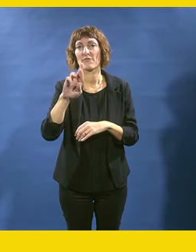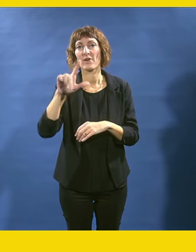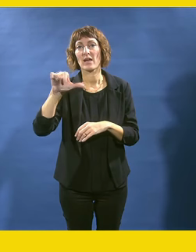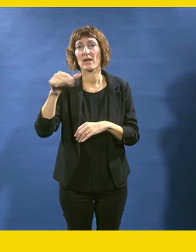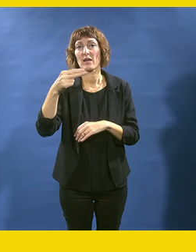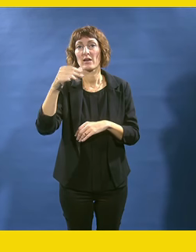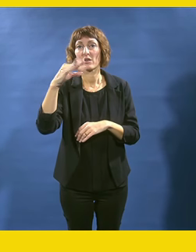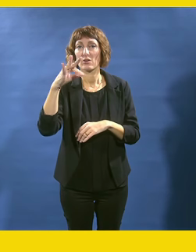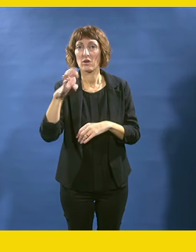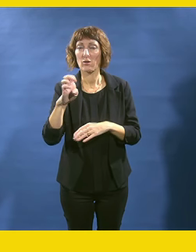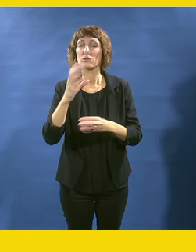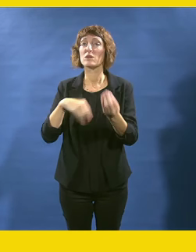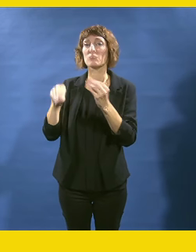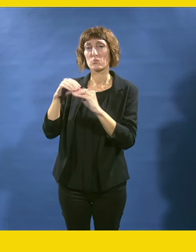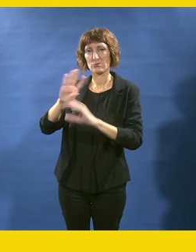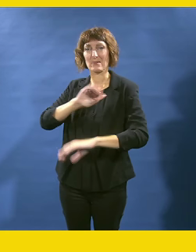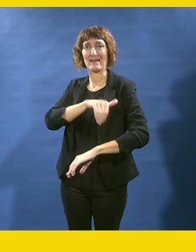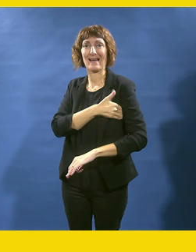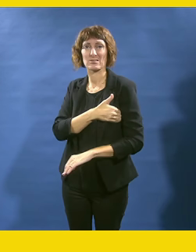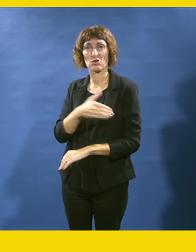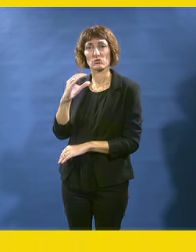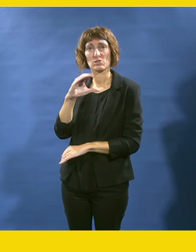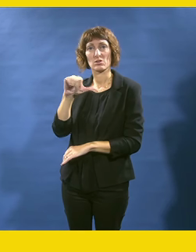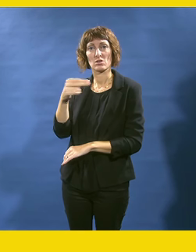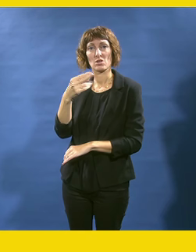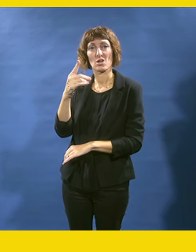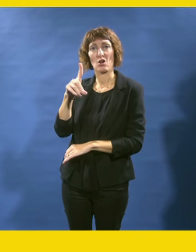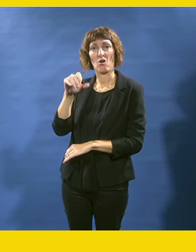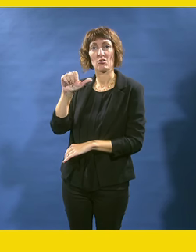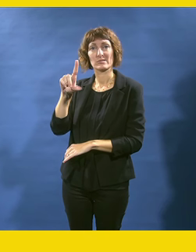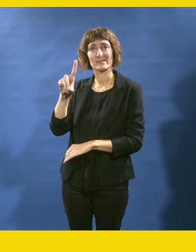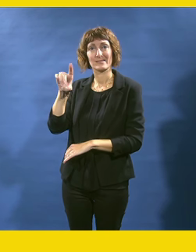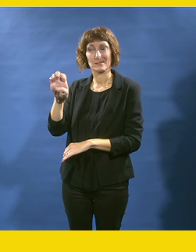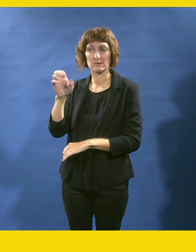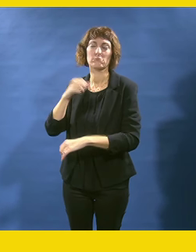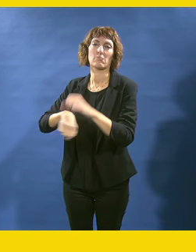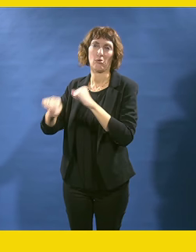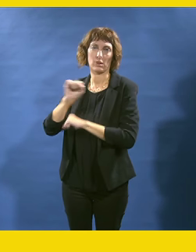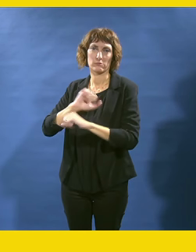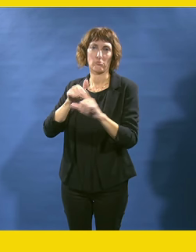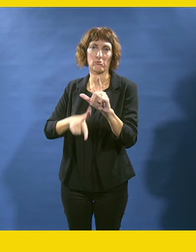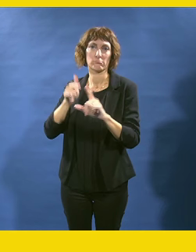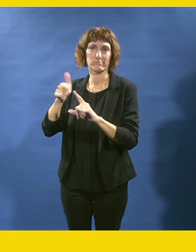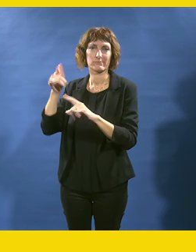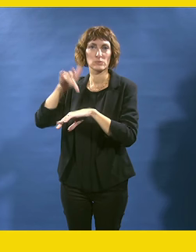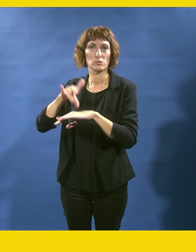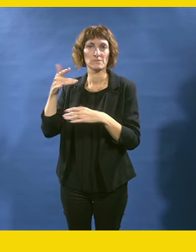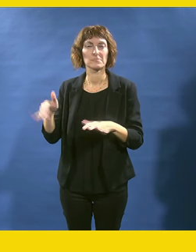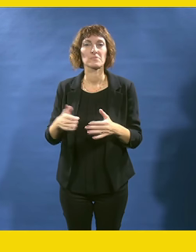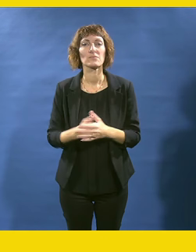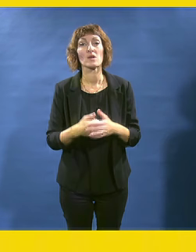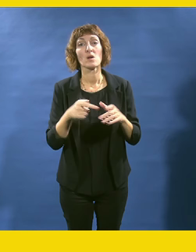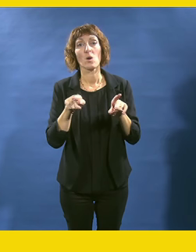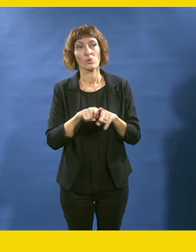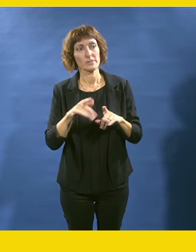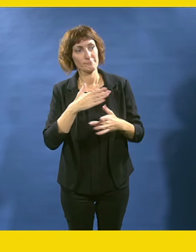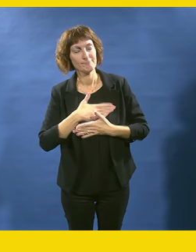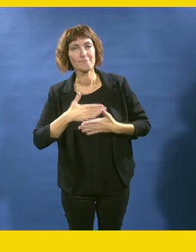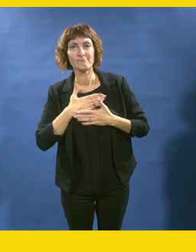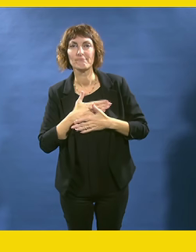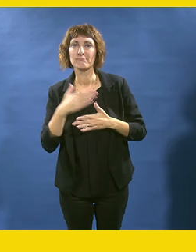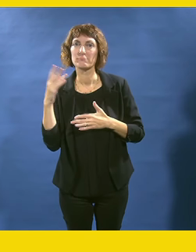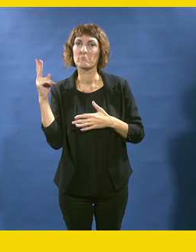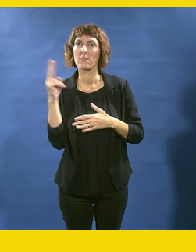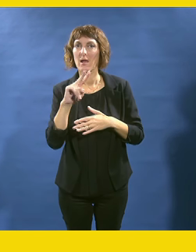a accompagnés dans l'organisation logistique de cet événement. On peut aussi se féliciter que cette journée ait